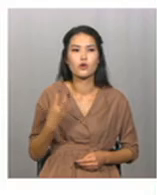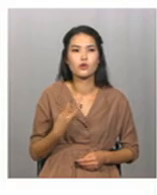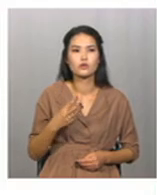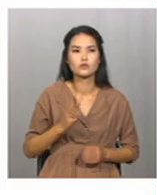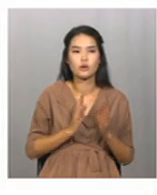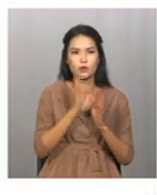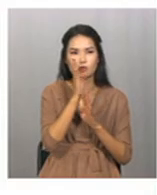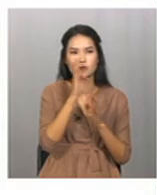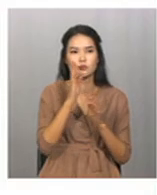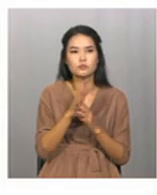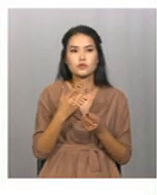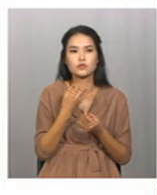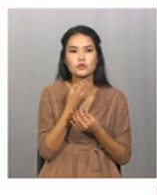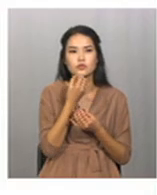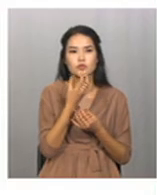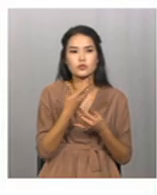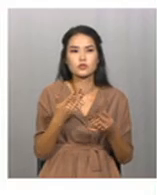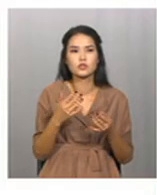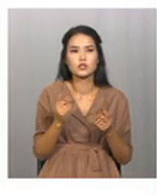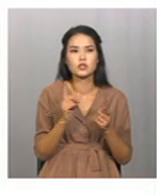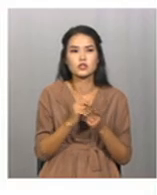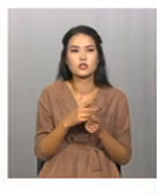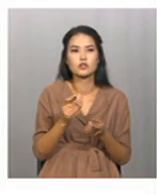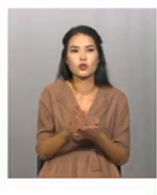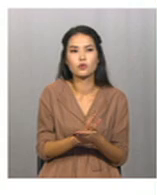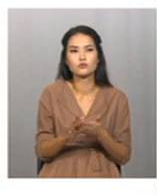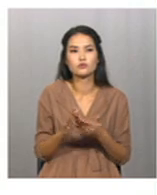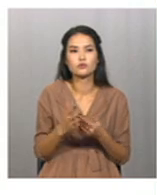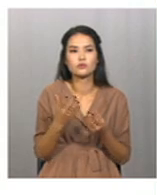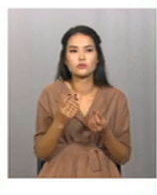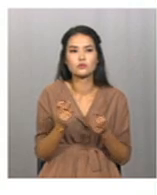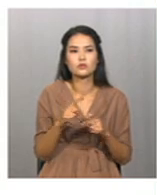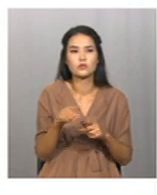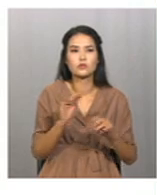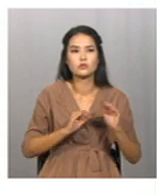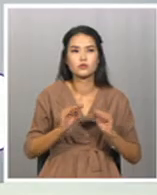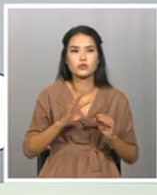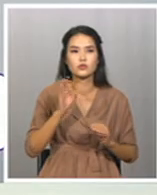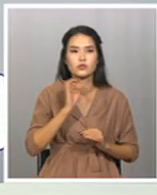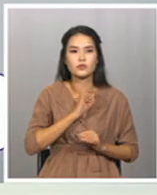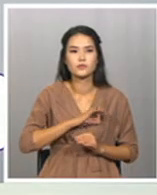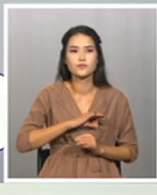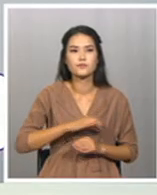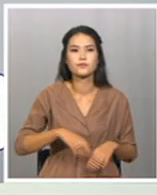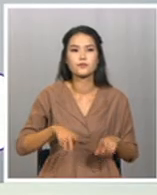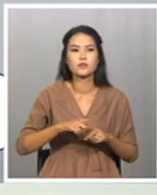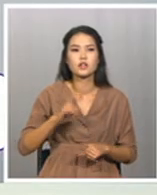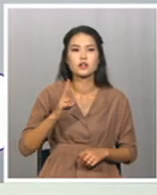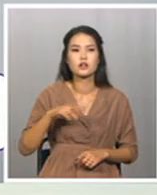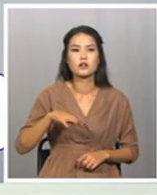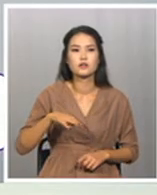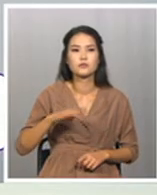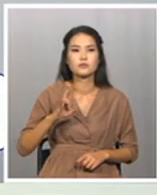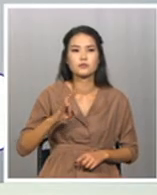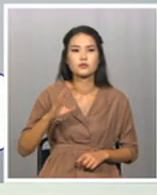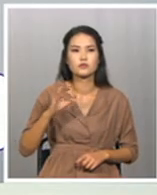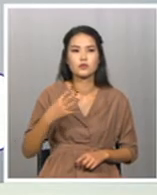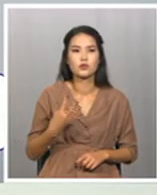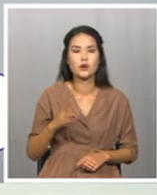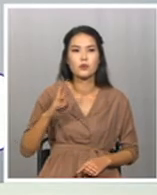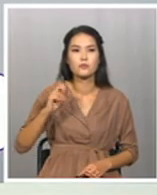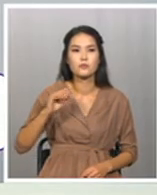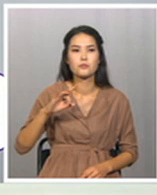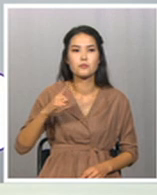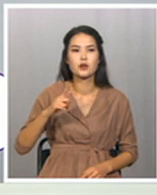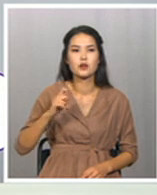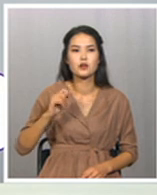күлінде кездеседі және жуғыш заттар өндіру кезінде кеңінен қолданылады. Және натрий перманганаты ол